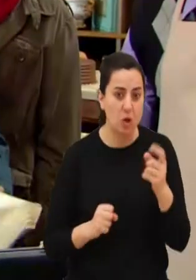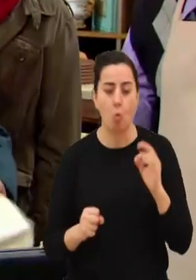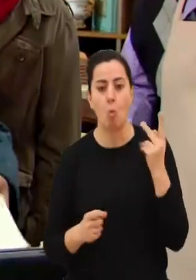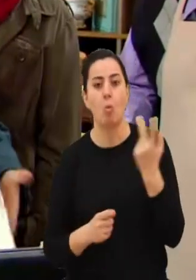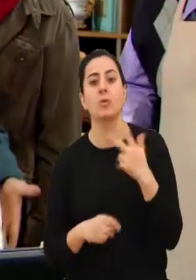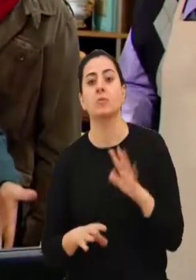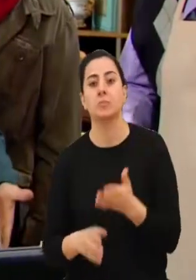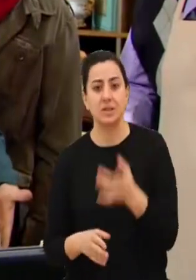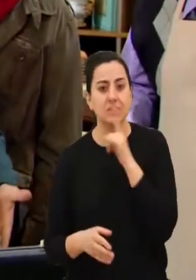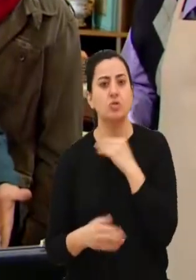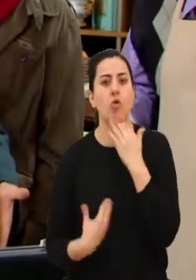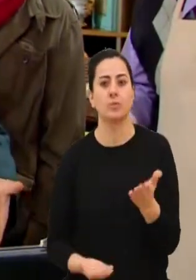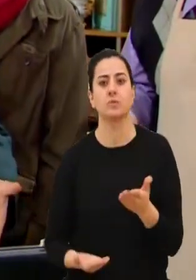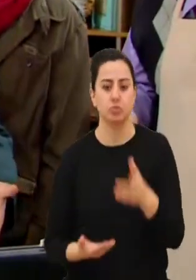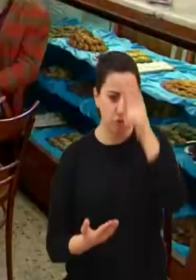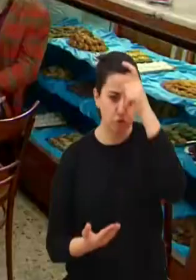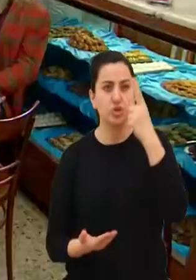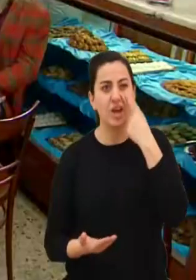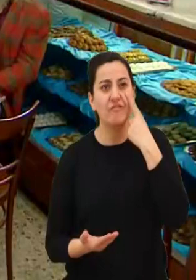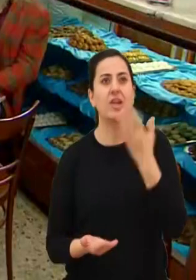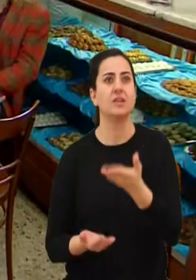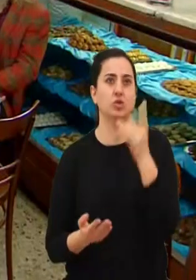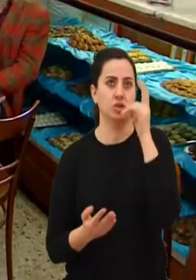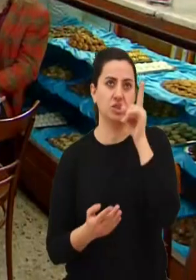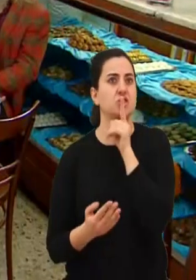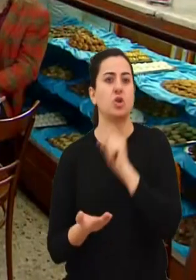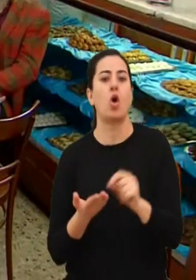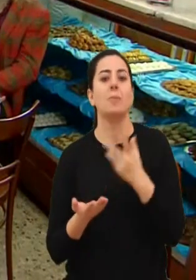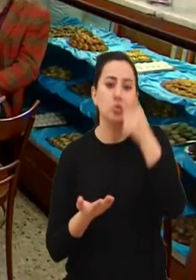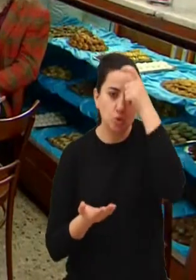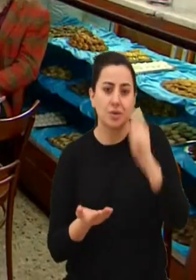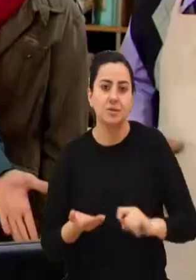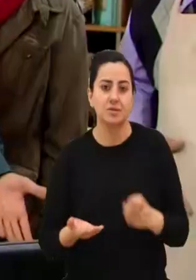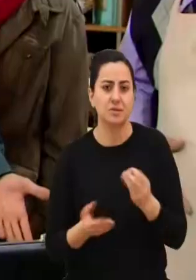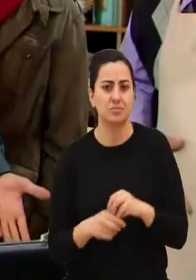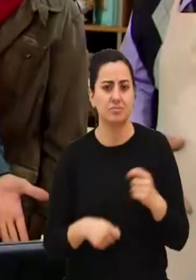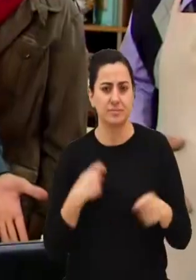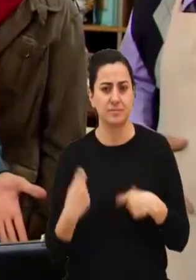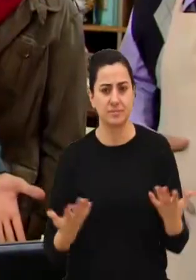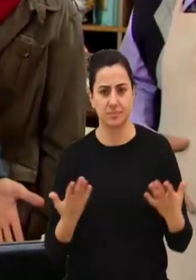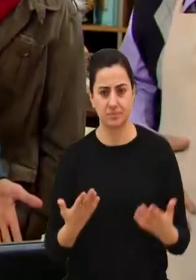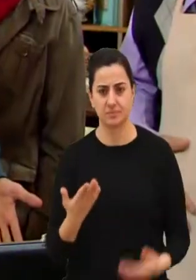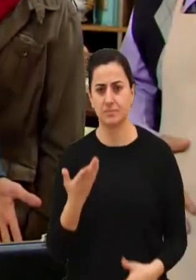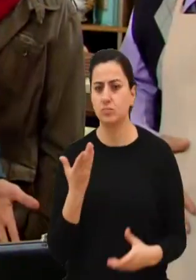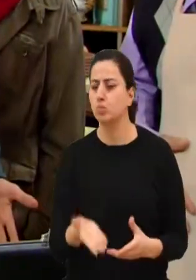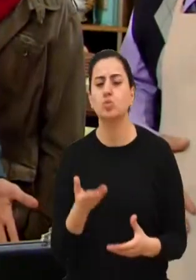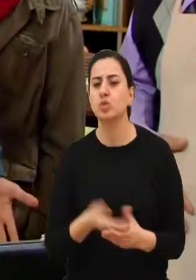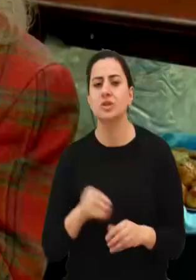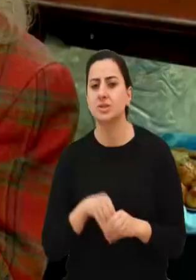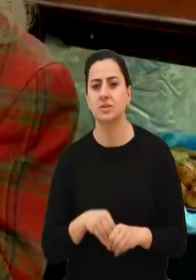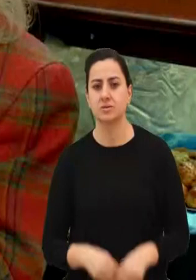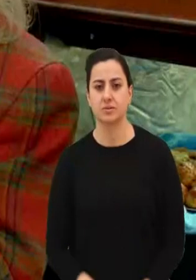Ya devlet sırrı İngilizce olur mu? Türk devletinin sırrı, Türkçe olur. Basri. Nedir